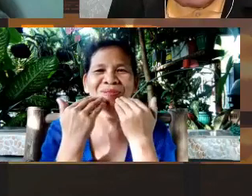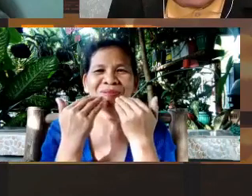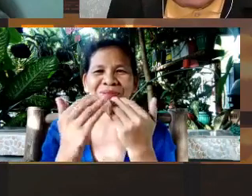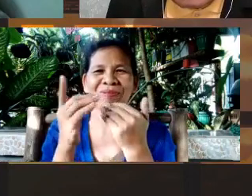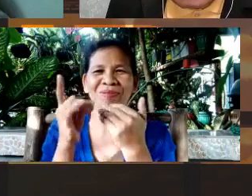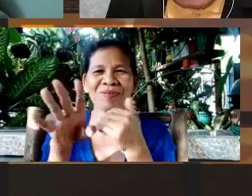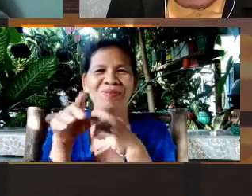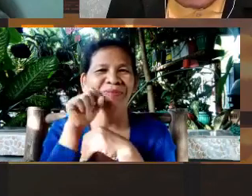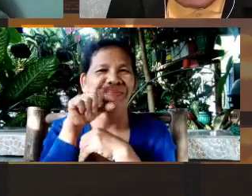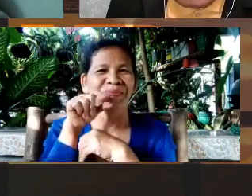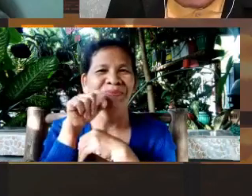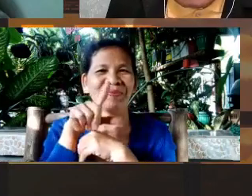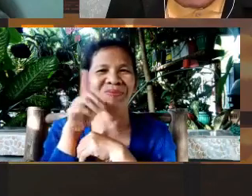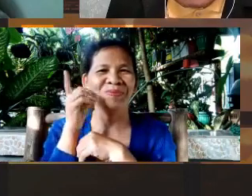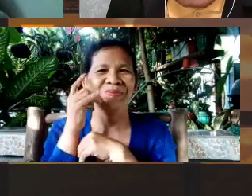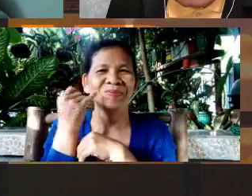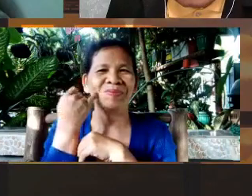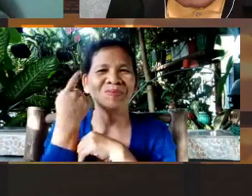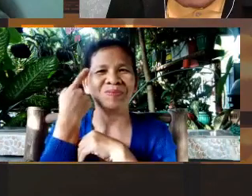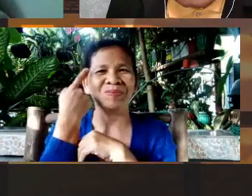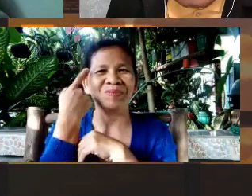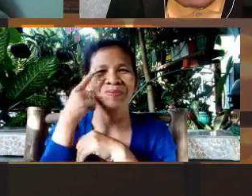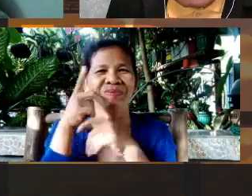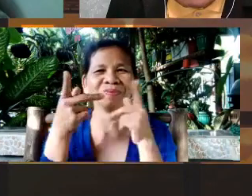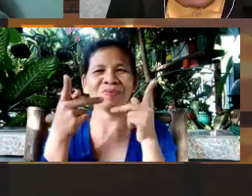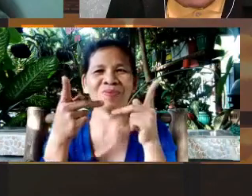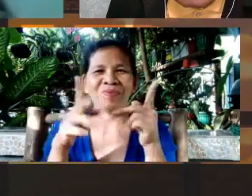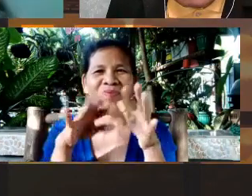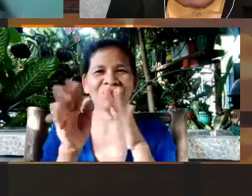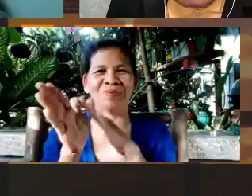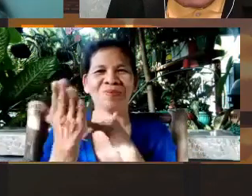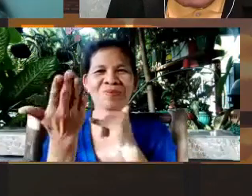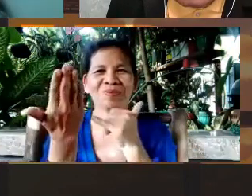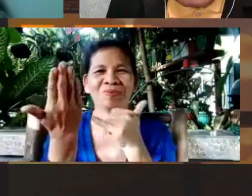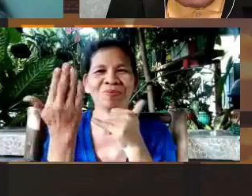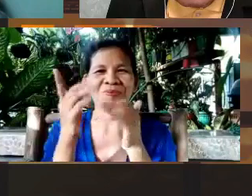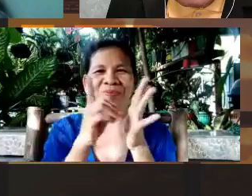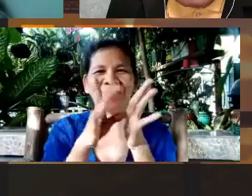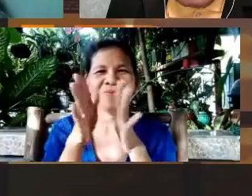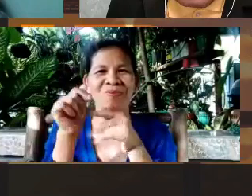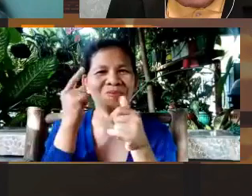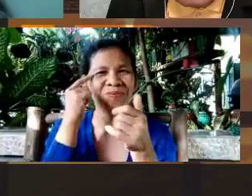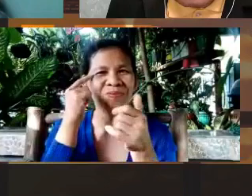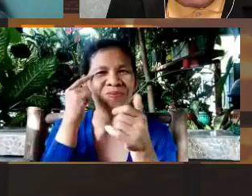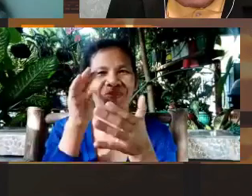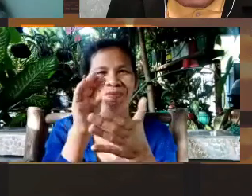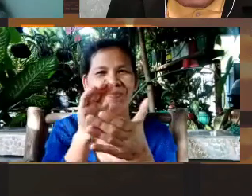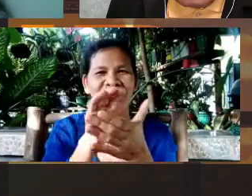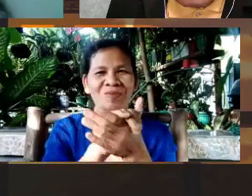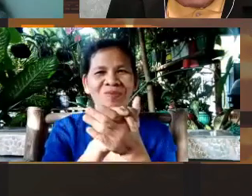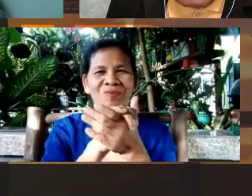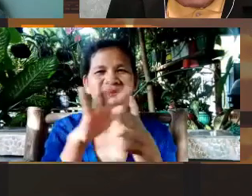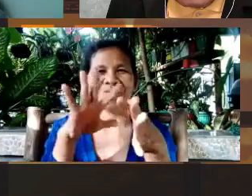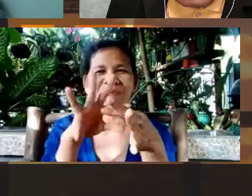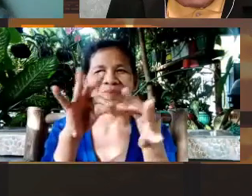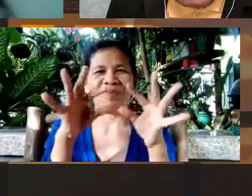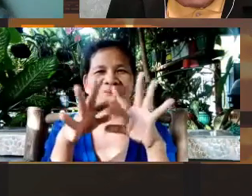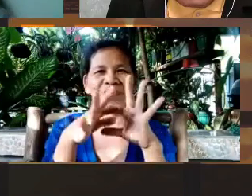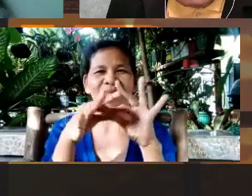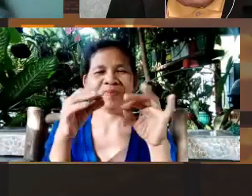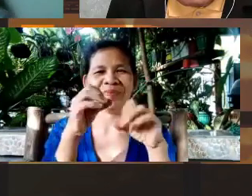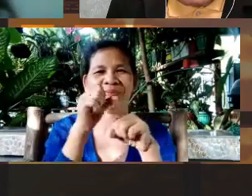Sis Ira for the presentation of our morning devotional. Naniniwala po ako na ang istorya ng